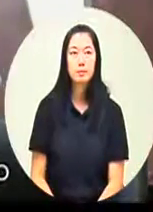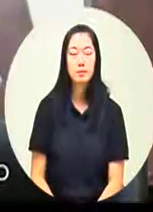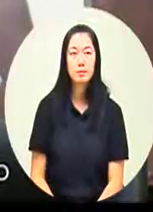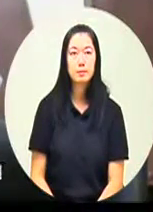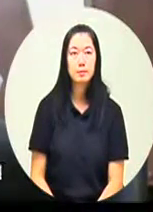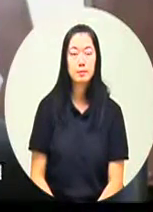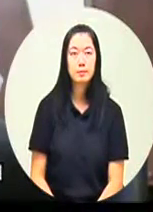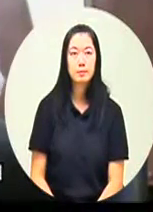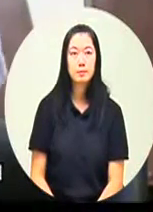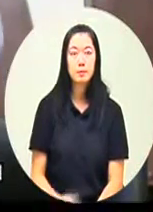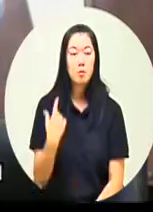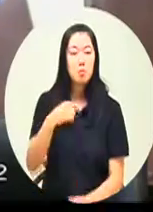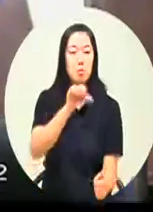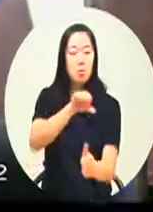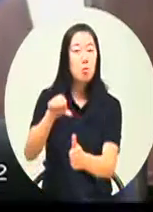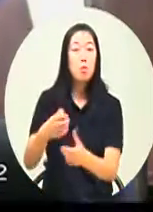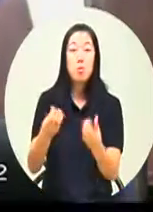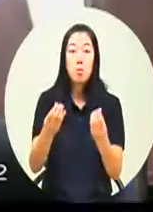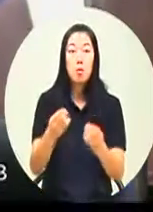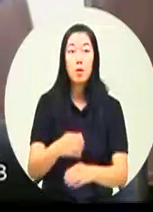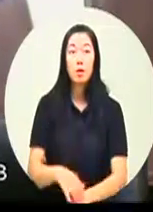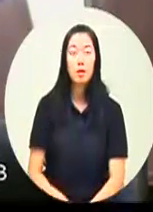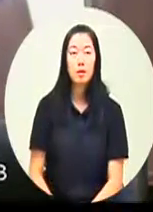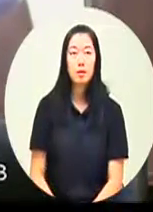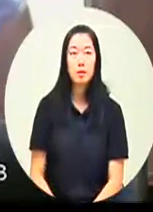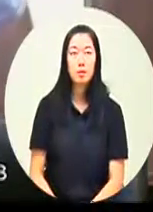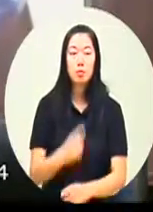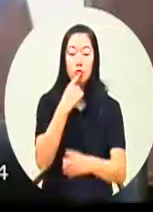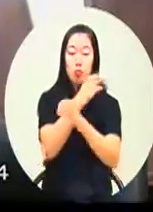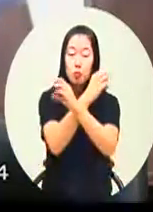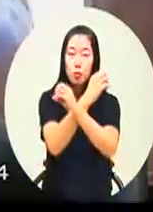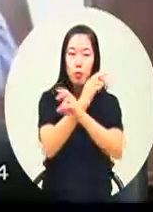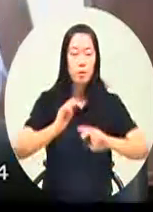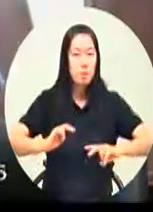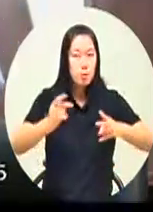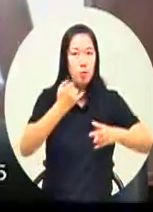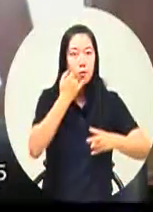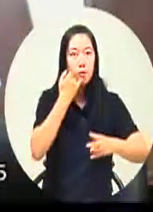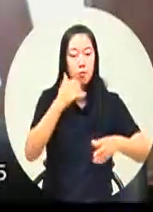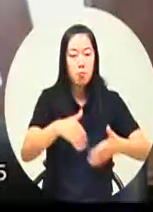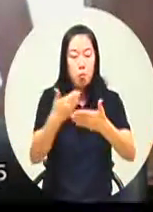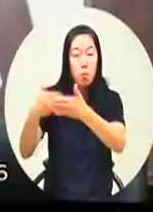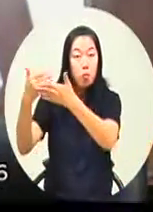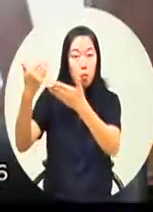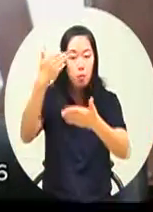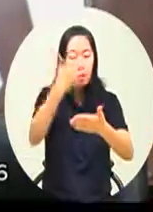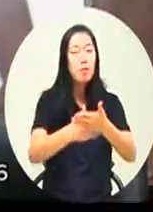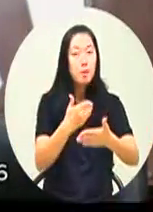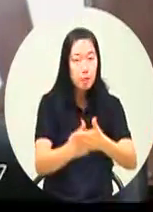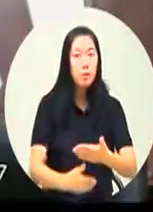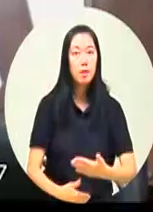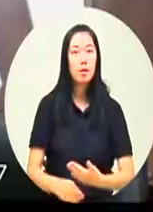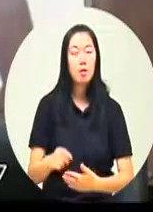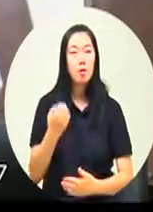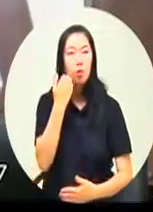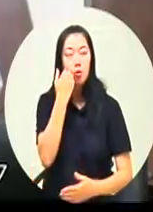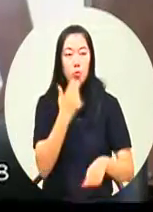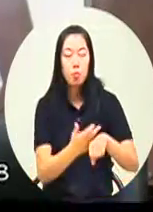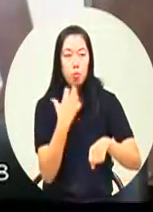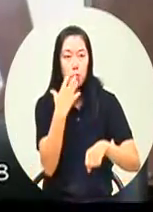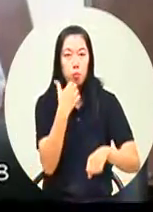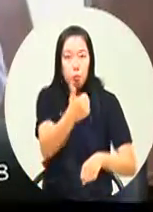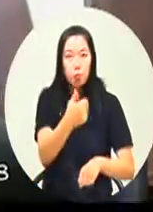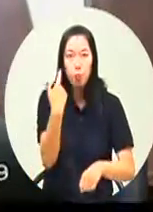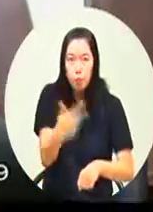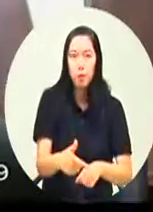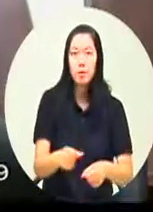都不用处罚哈，只是号志规定改变一下而已，就可以减少那么多车祸哈。那如果这个效果很大，是不是可以再扩大？